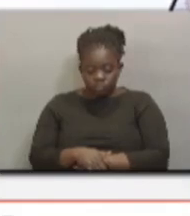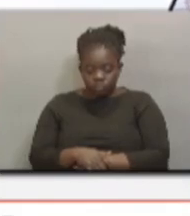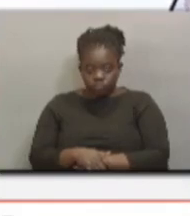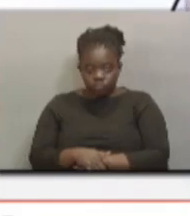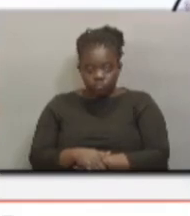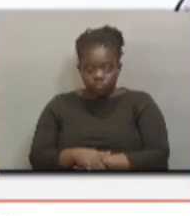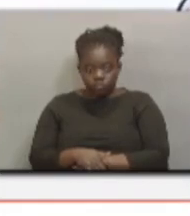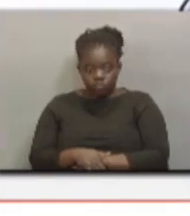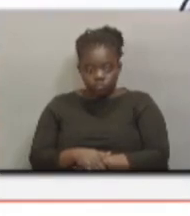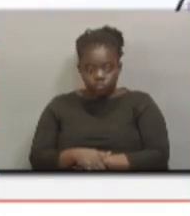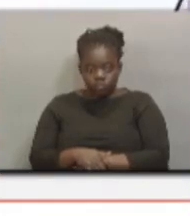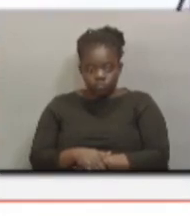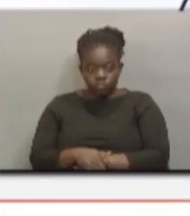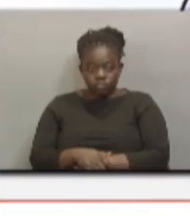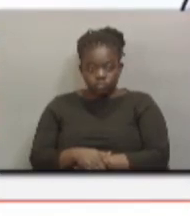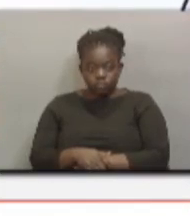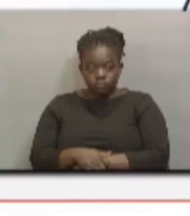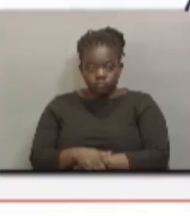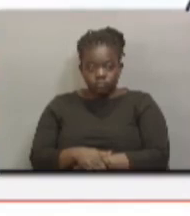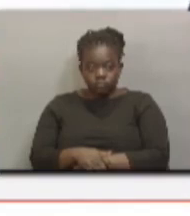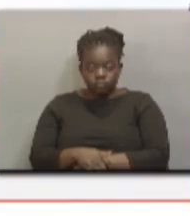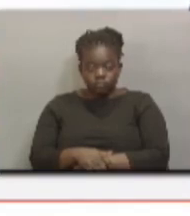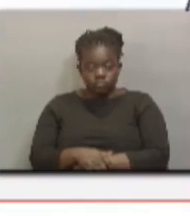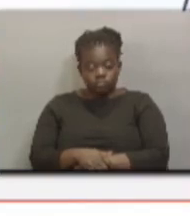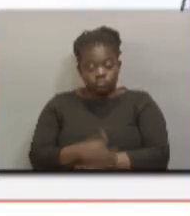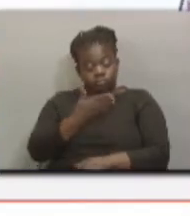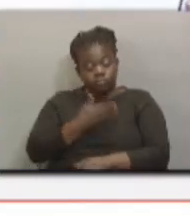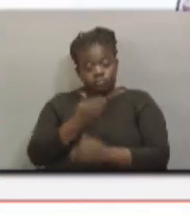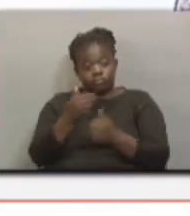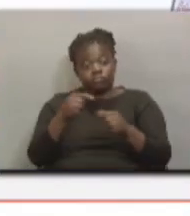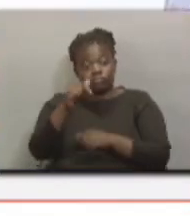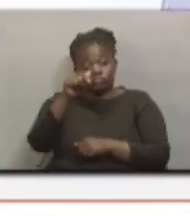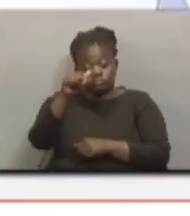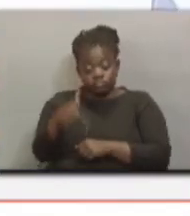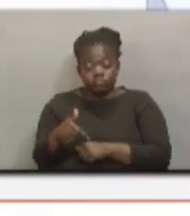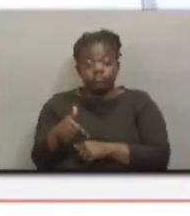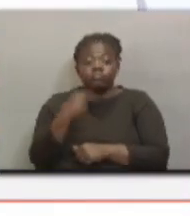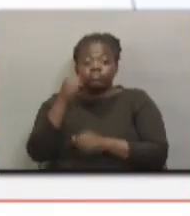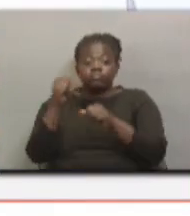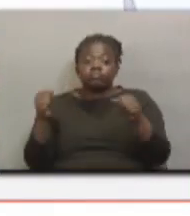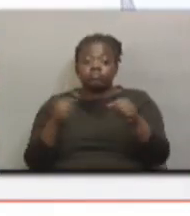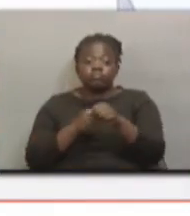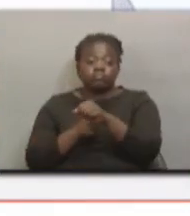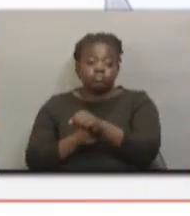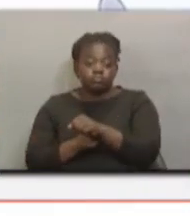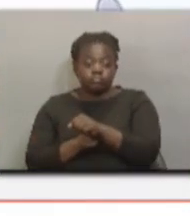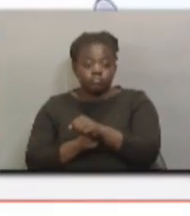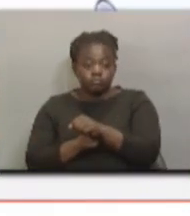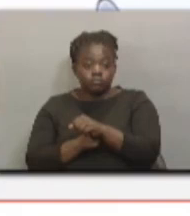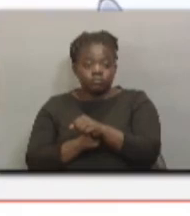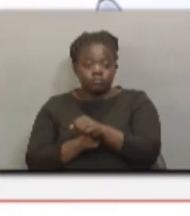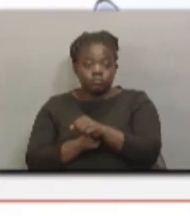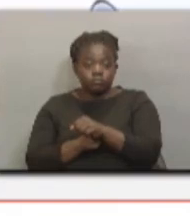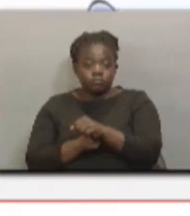Abaana abali 10 abatasoma abali mu kasanvu abakyala